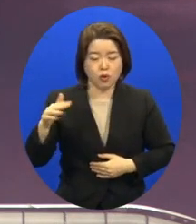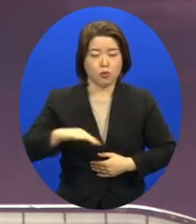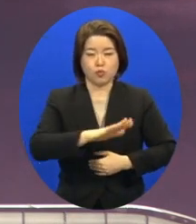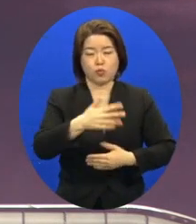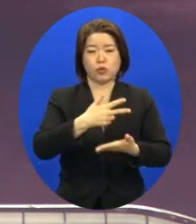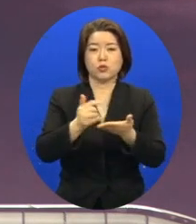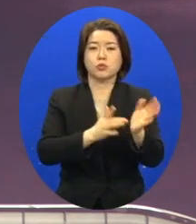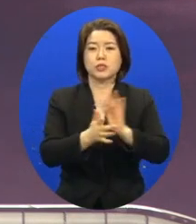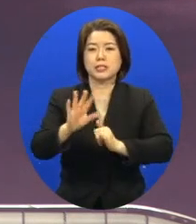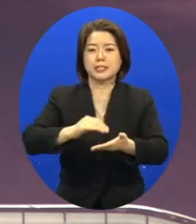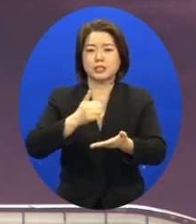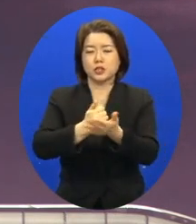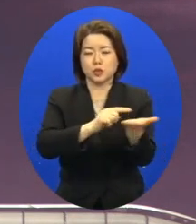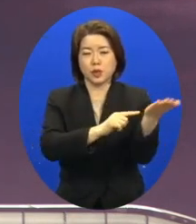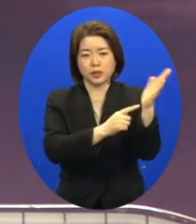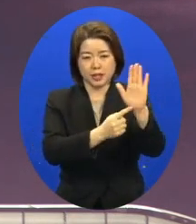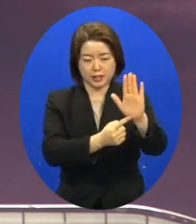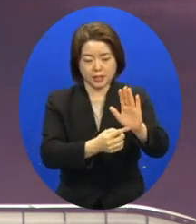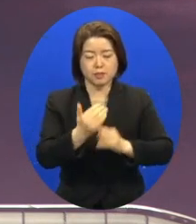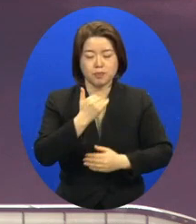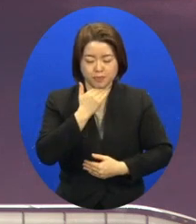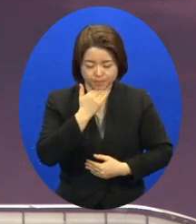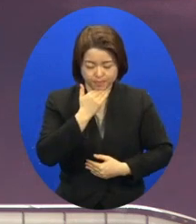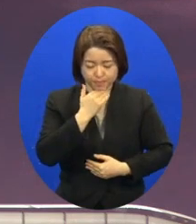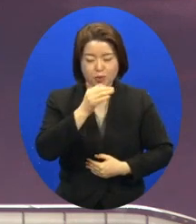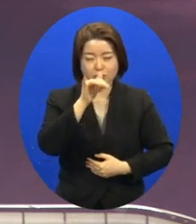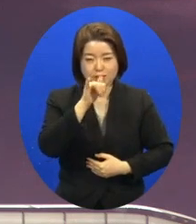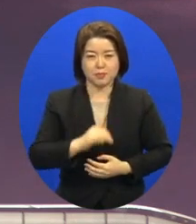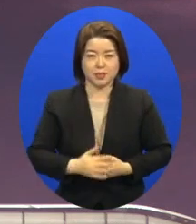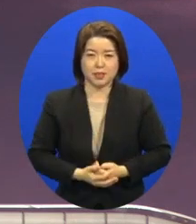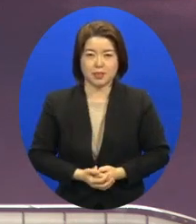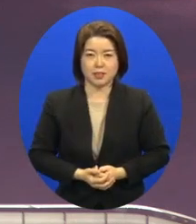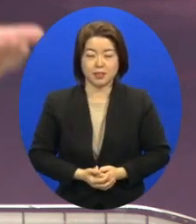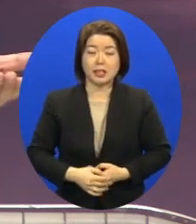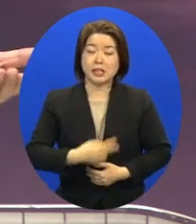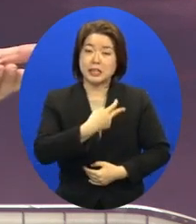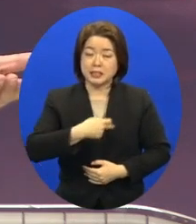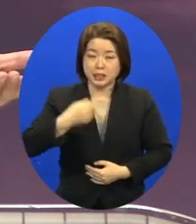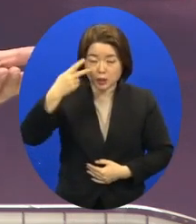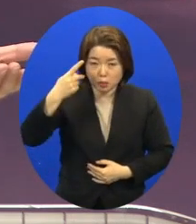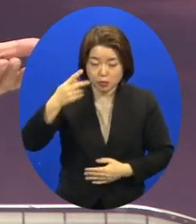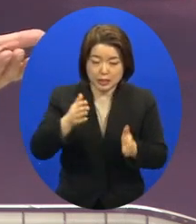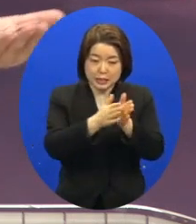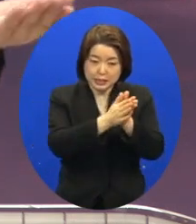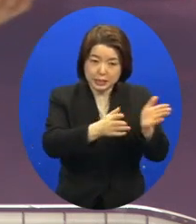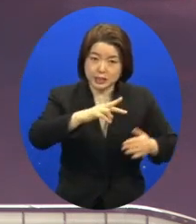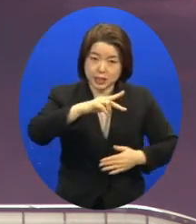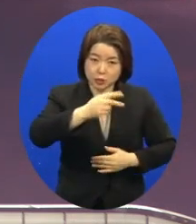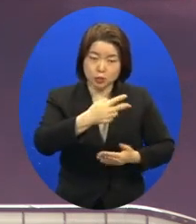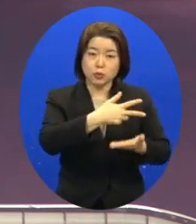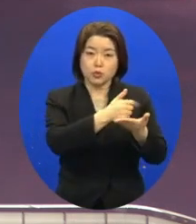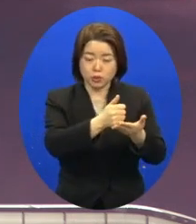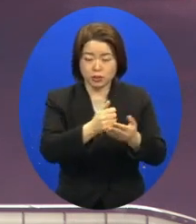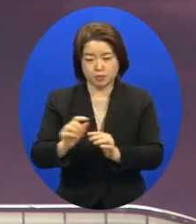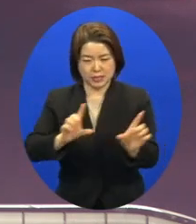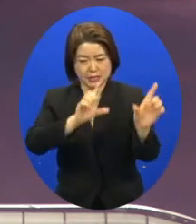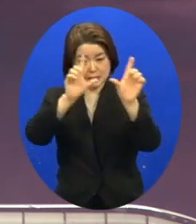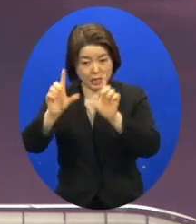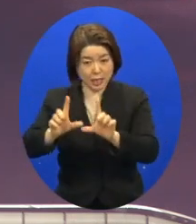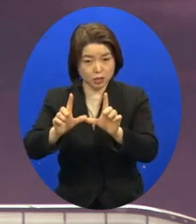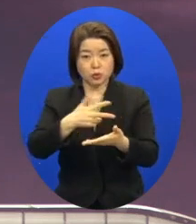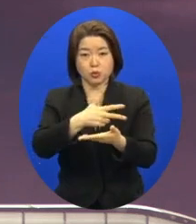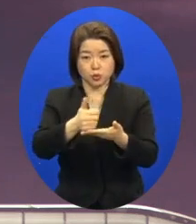그리스도의 나타나심을 기다리고 있습니다. 사도 바울은 시작도 주님이고 사는 것도